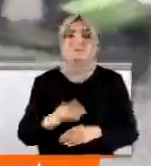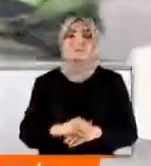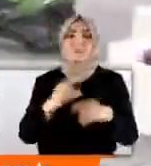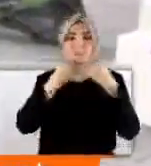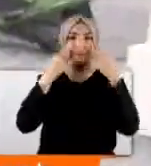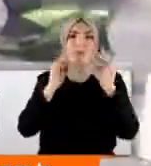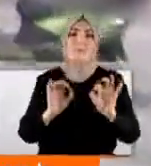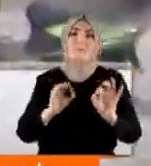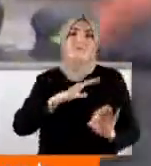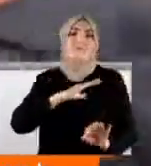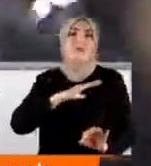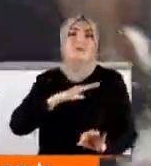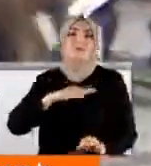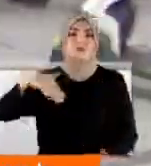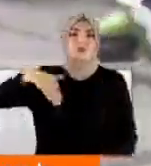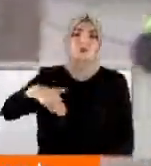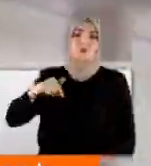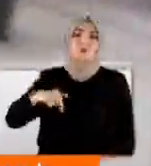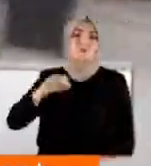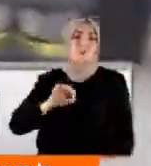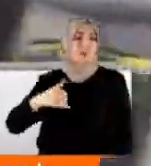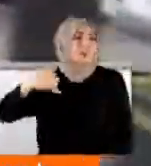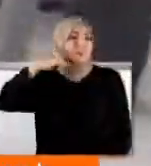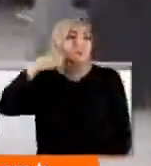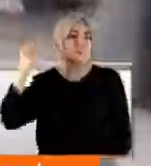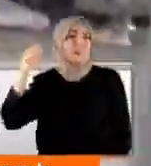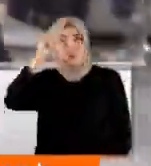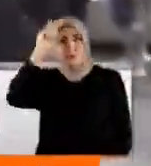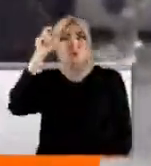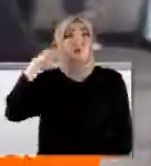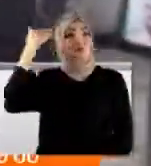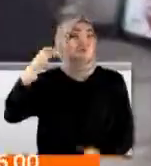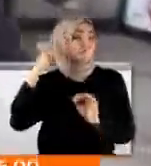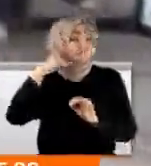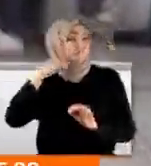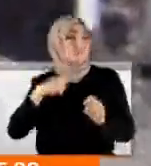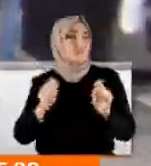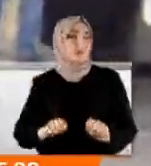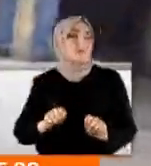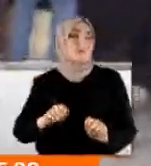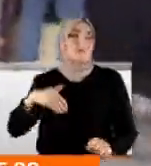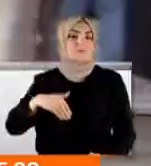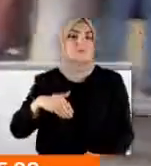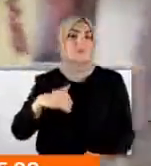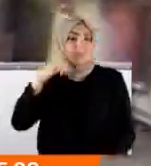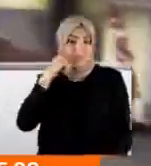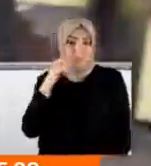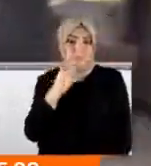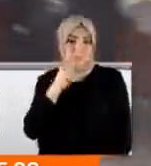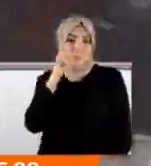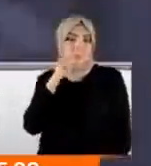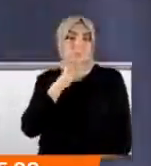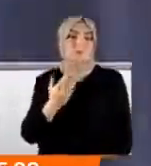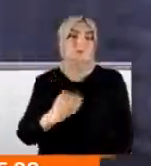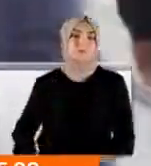zaman var cebimde. Şu an telefondayım, yurt dışında görüşüyorum. O yüzden mi takmadın? Evet evet, şu an taktım cebimde. İzniniz olması lazım. Ama telefonda konuşuyorum. Nasıl